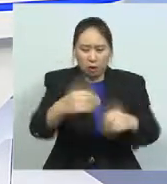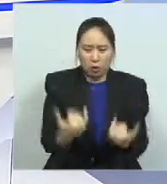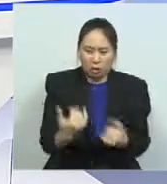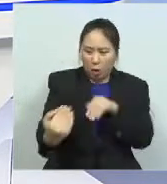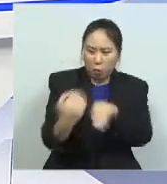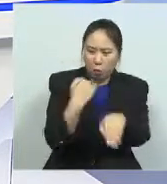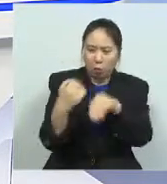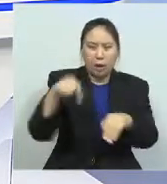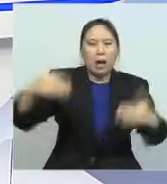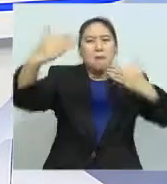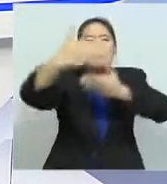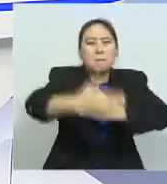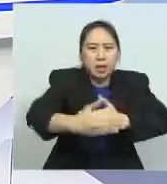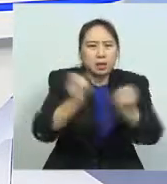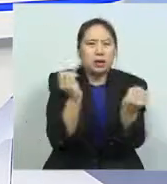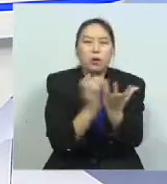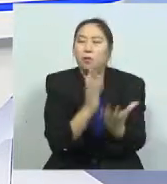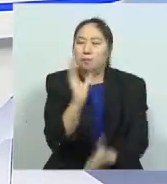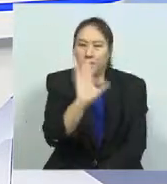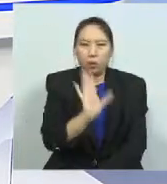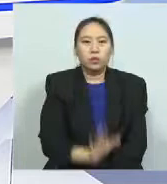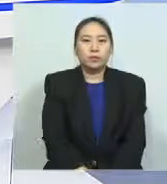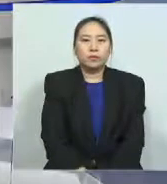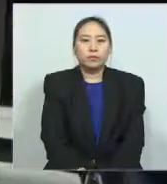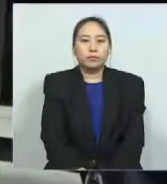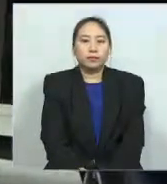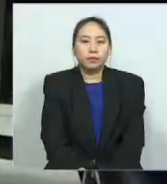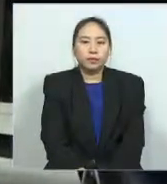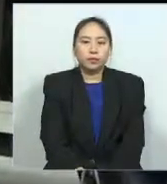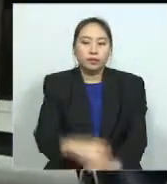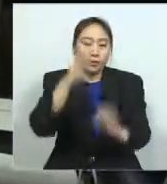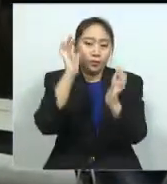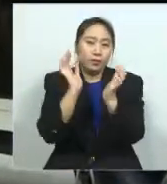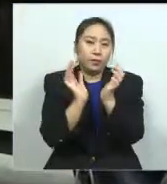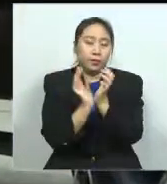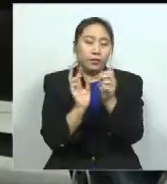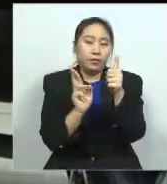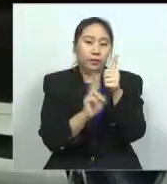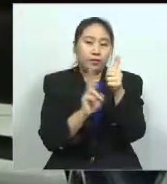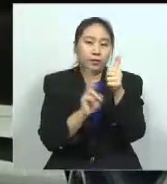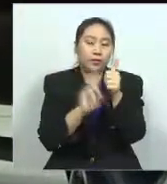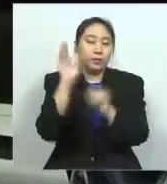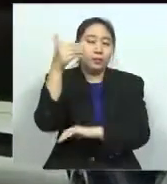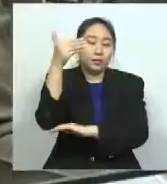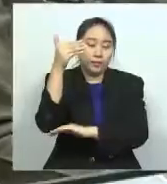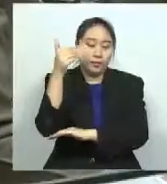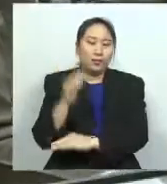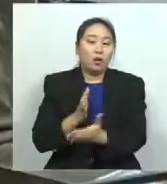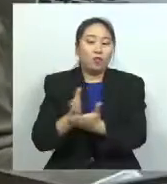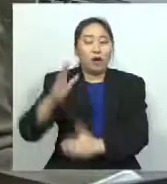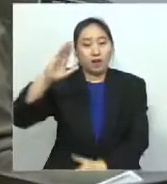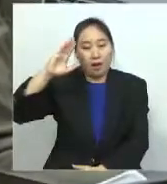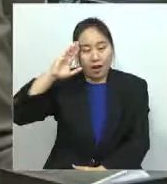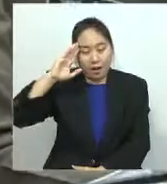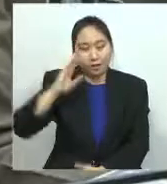ไปมาในพื้นที่ที่ถูกปิดเนี่ยนะคะได้รับผลกระทบไปด้วยค่ะพลตำรวจเอกศีวรารังสิพรามนกุลนะคะรองผู้บัญชาการตำรวจแห่งชาติด้านความมั่นคง